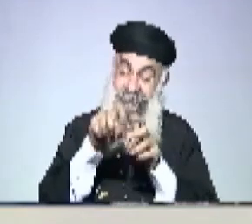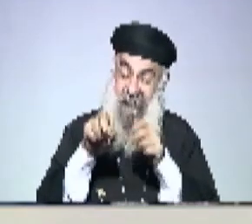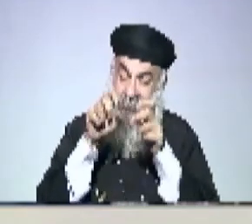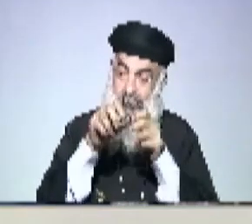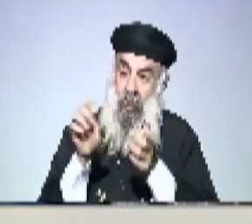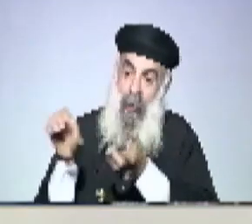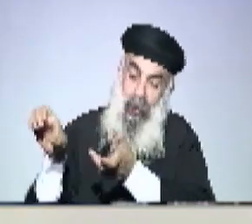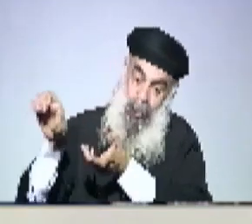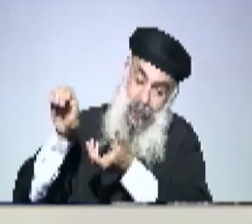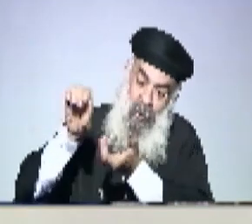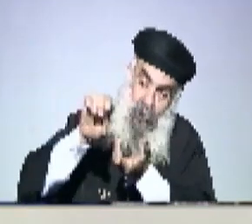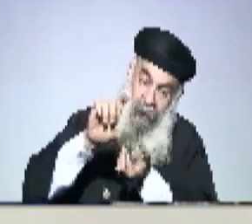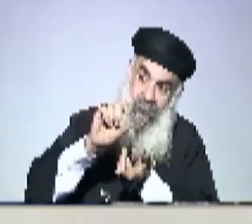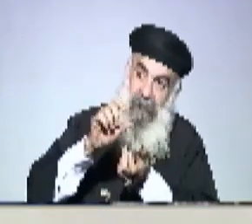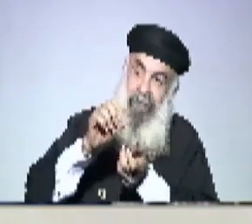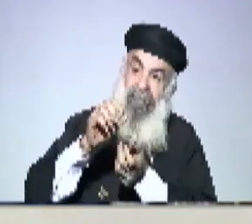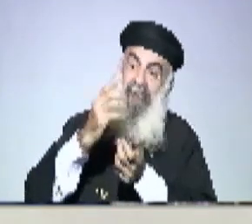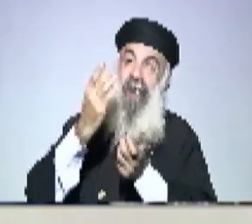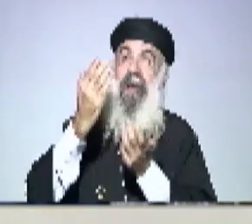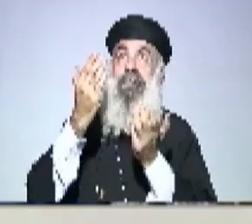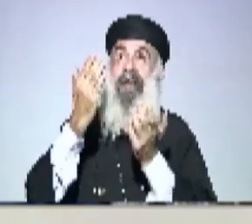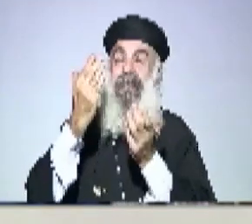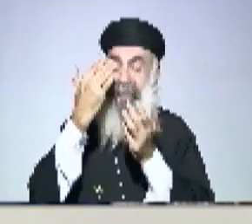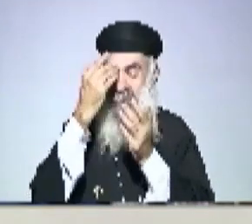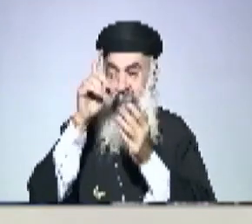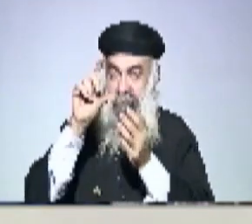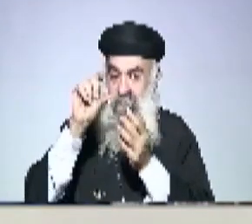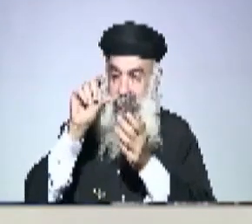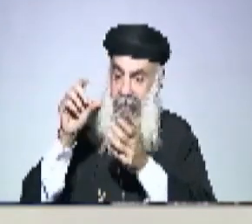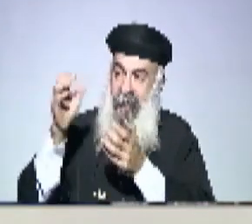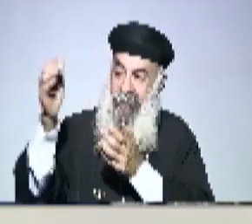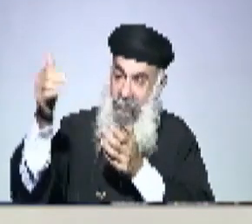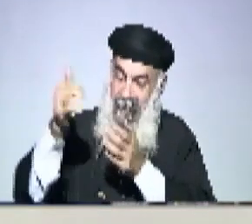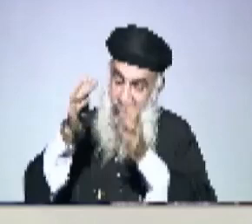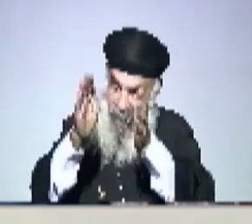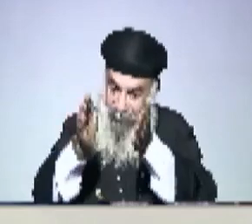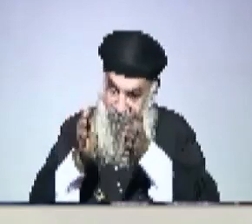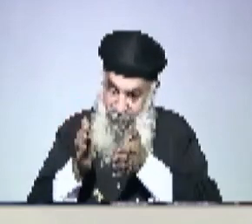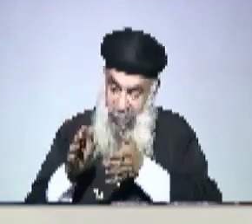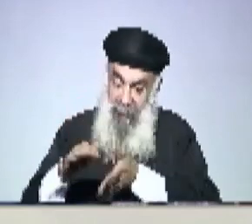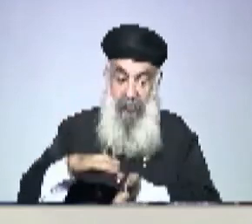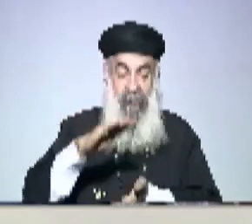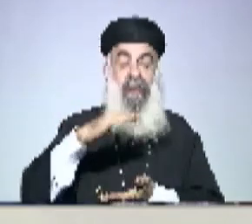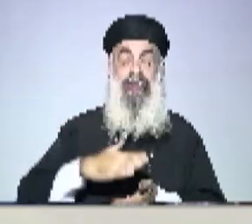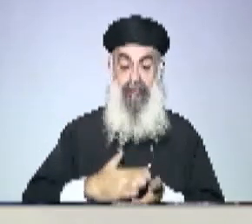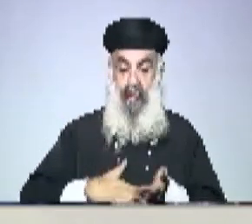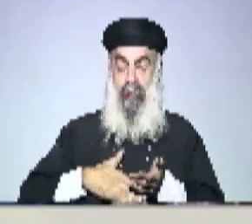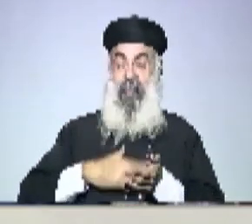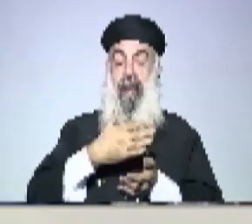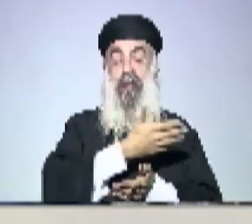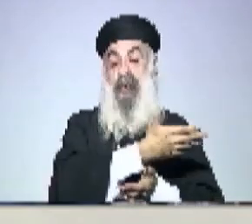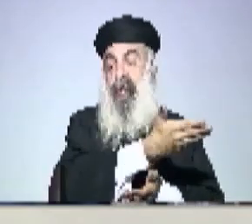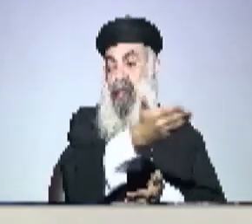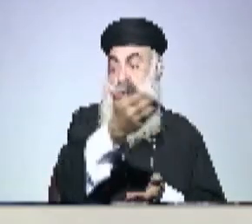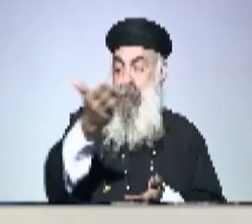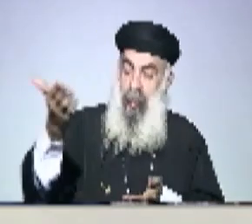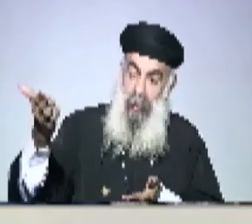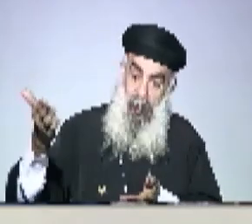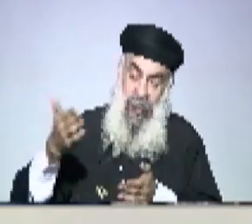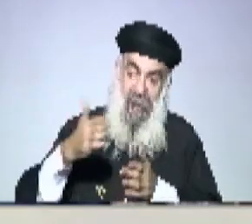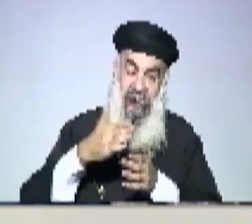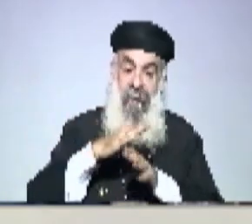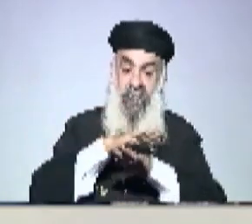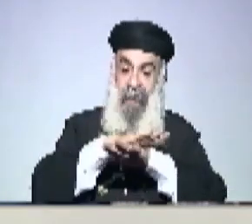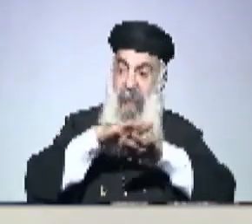ليروى يعني يريه رب الميه اللي جايه في النهر تكفي ان تروي جميع